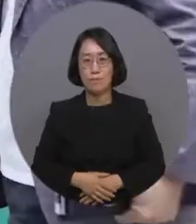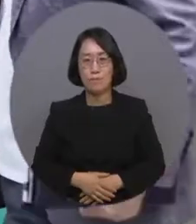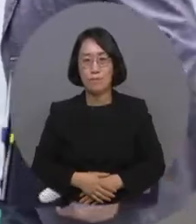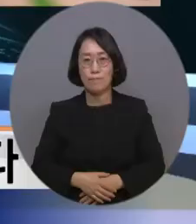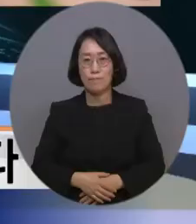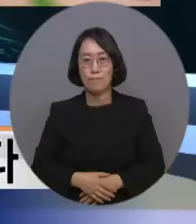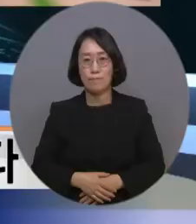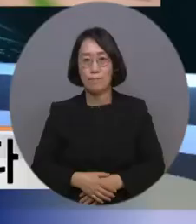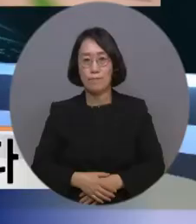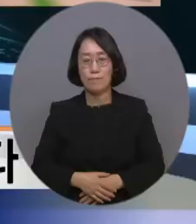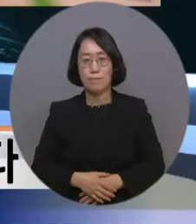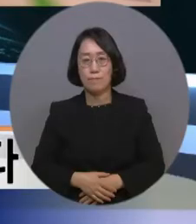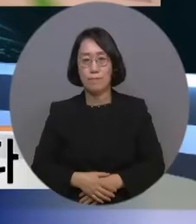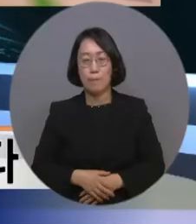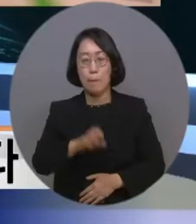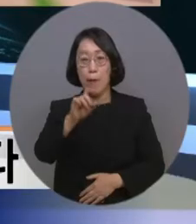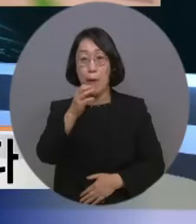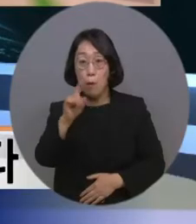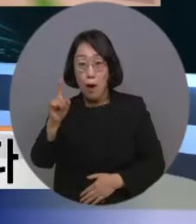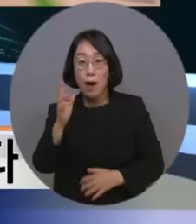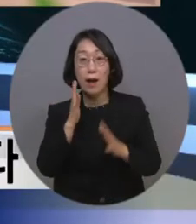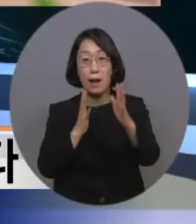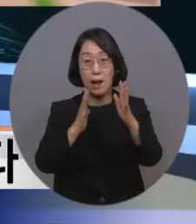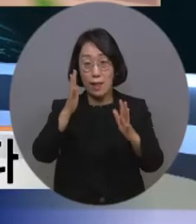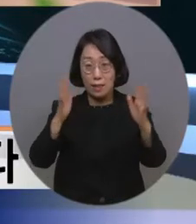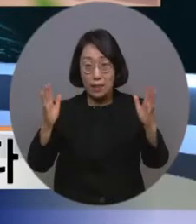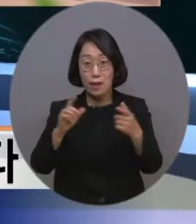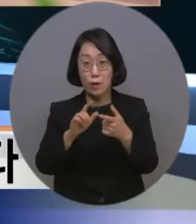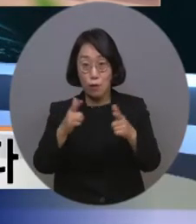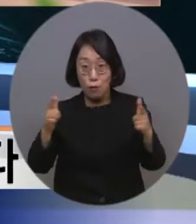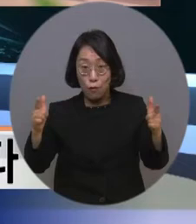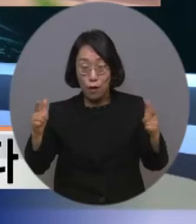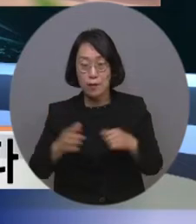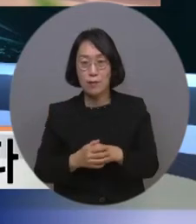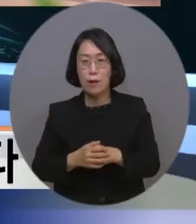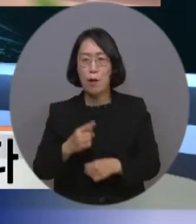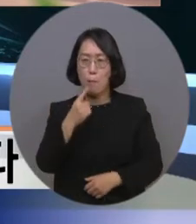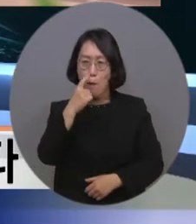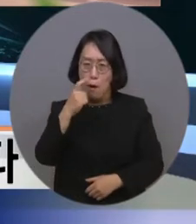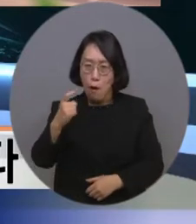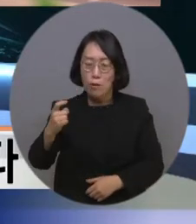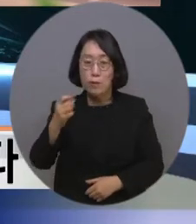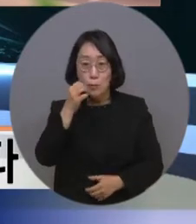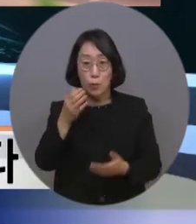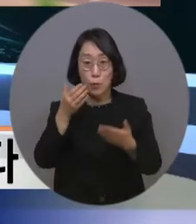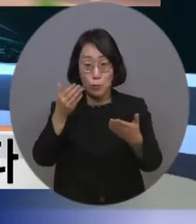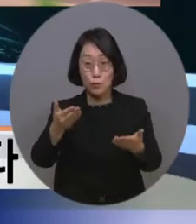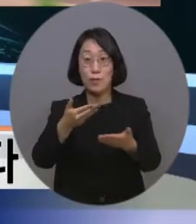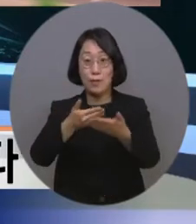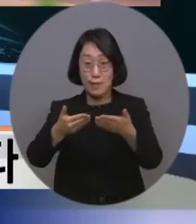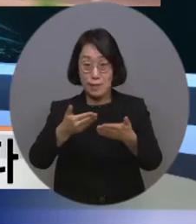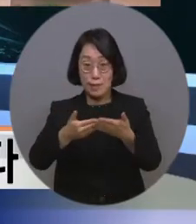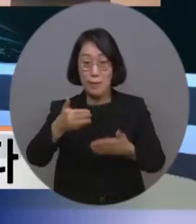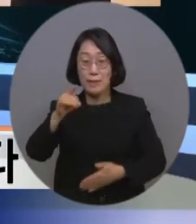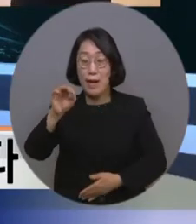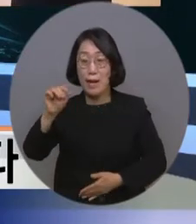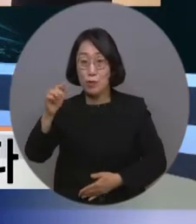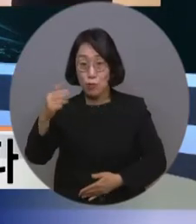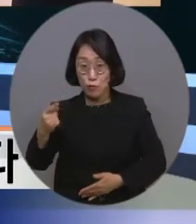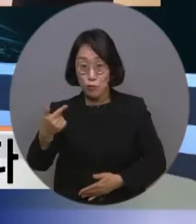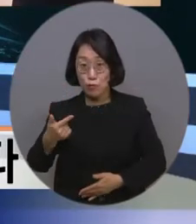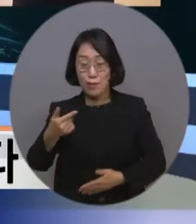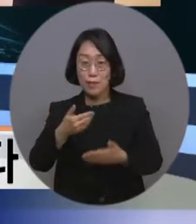권용찬입니다. 매화와 갈대 등 다양한 소재로 고유한 우리의 멋을 작품으로 표현한 장한순 작가의